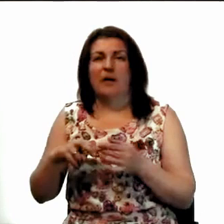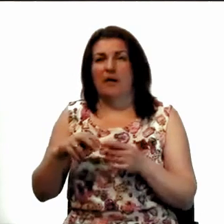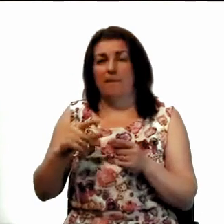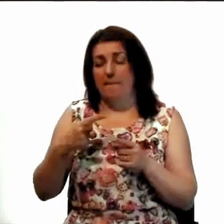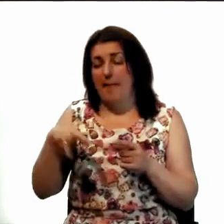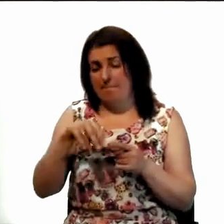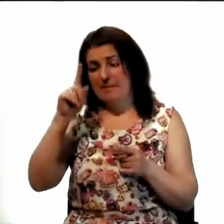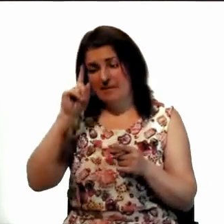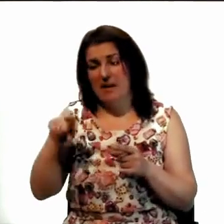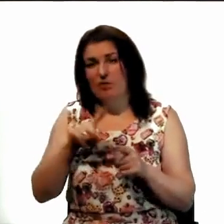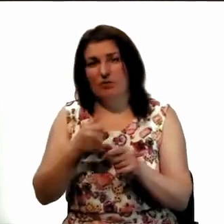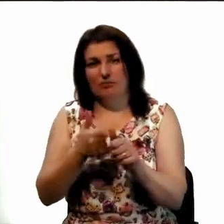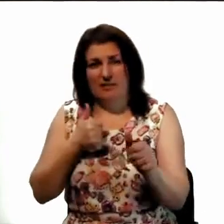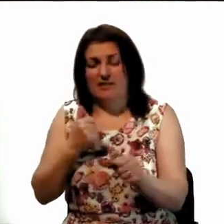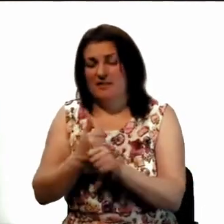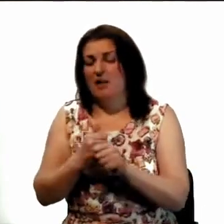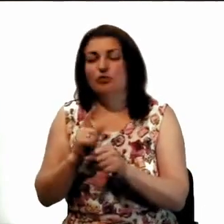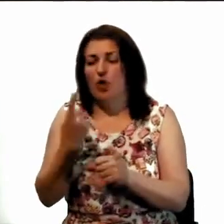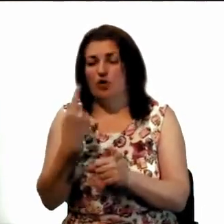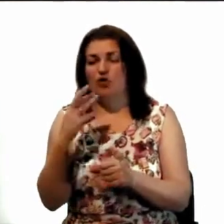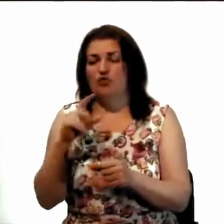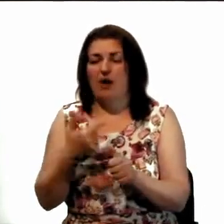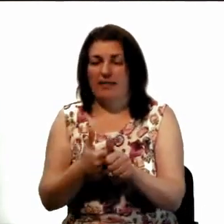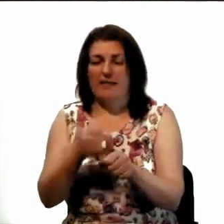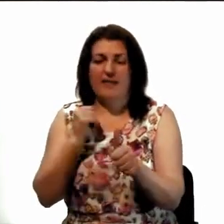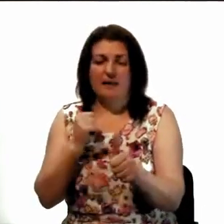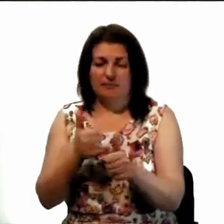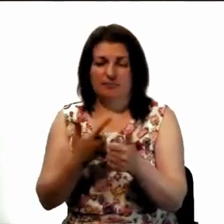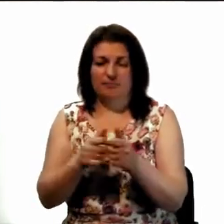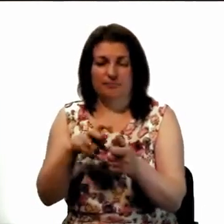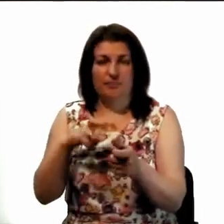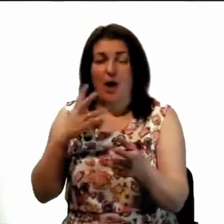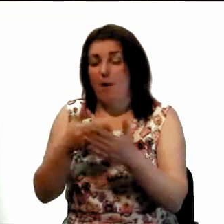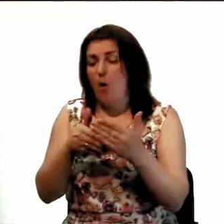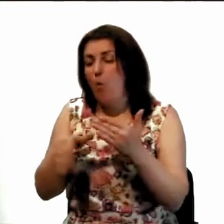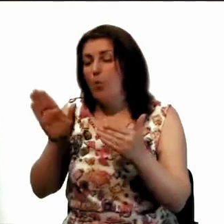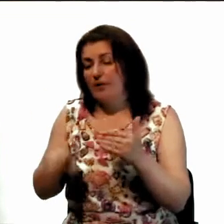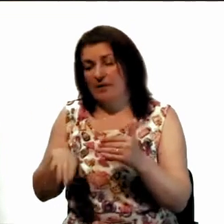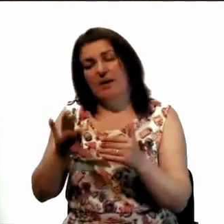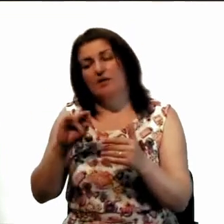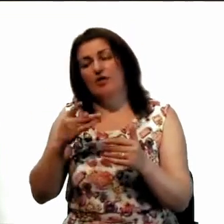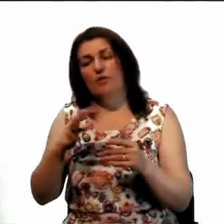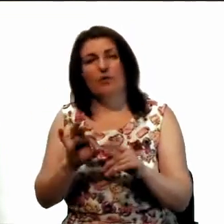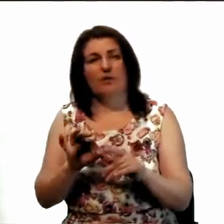Мы знаем, что такое отступить, то есть сделать шаг назад, да? То есть уйти от чего-то.